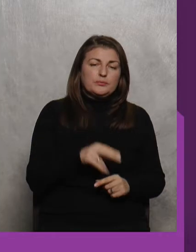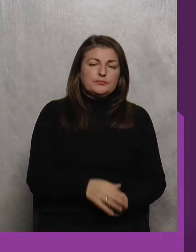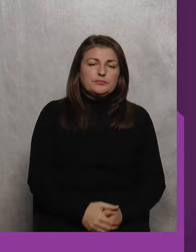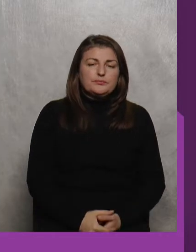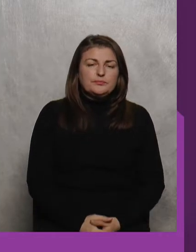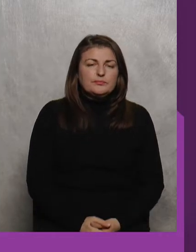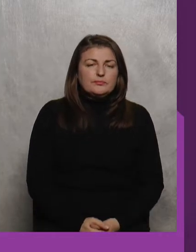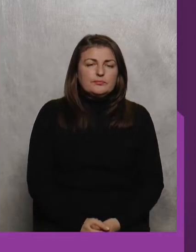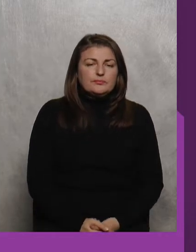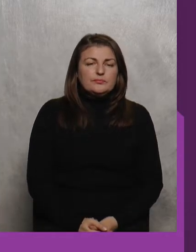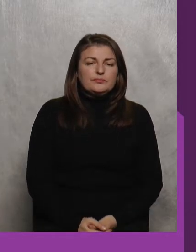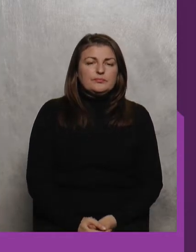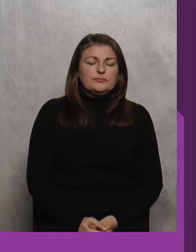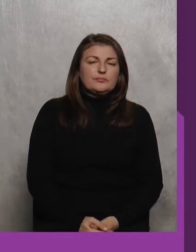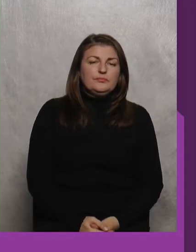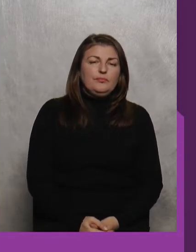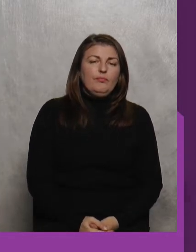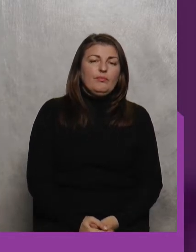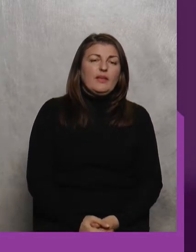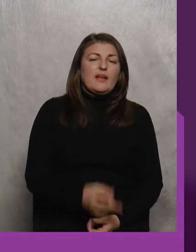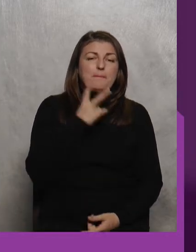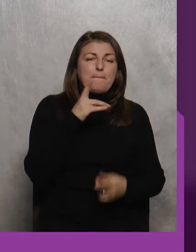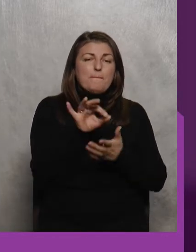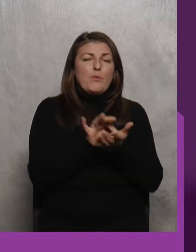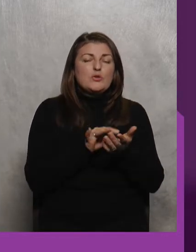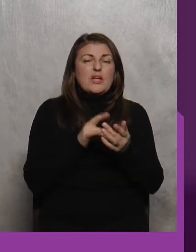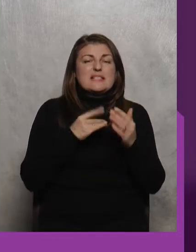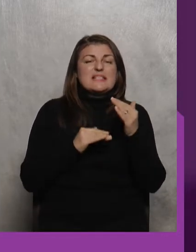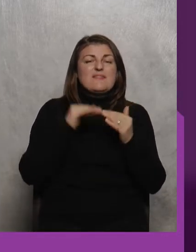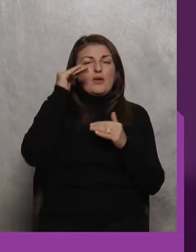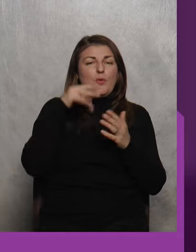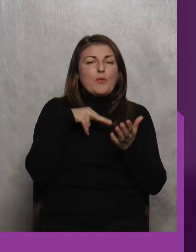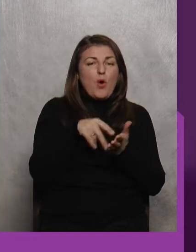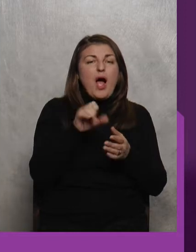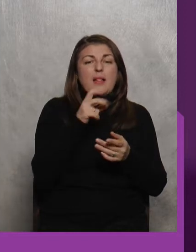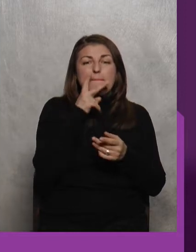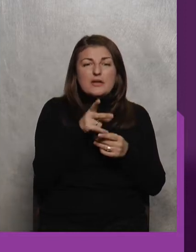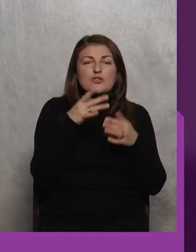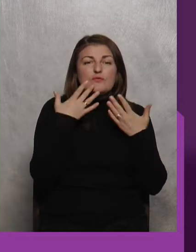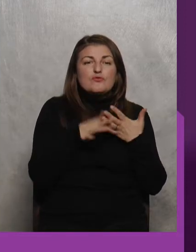поєдинок. Бачите, знову вони по сітці зверху проходили, але, бачите,